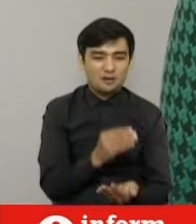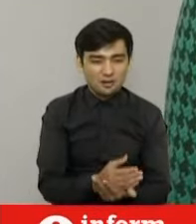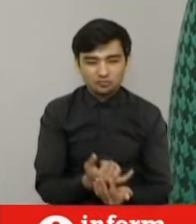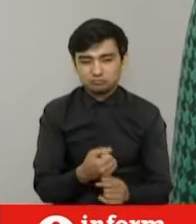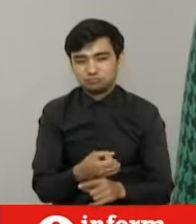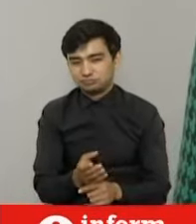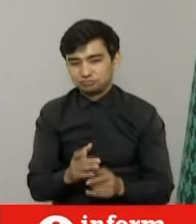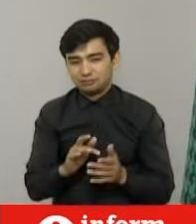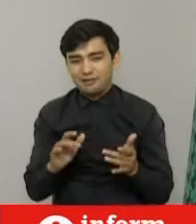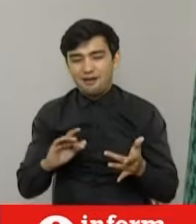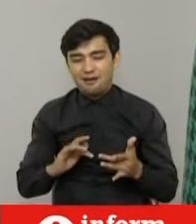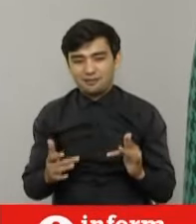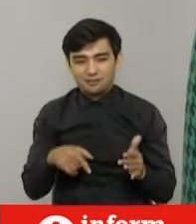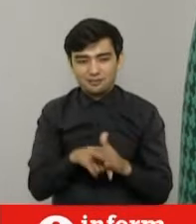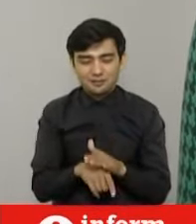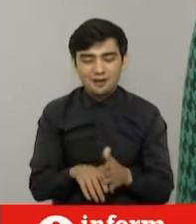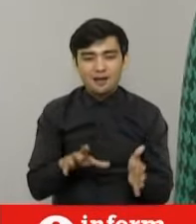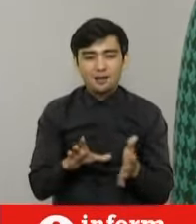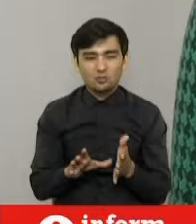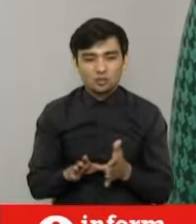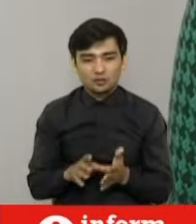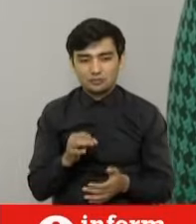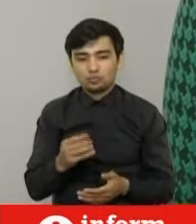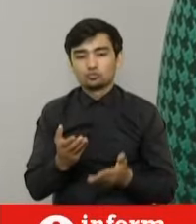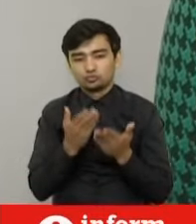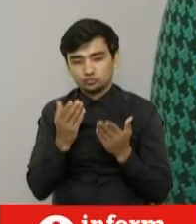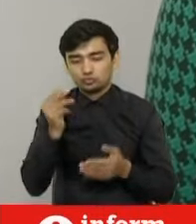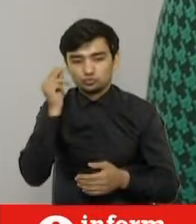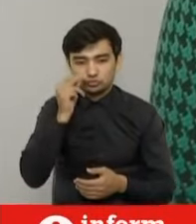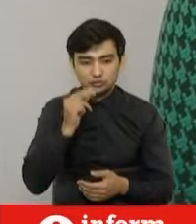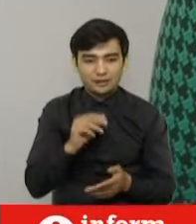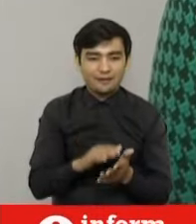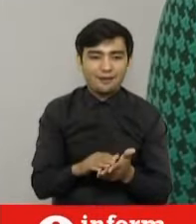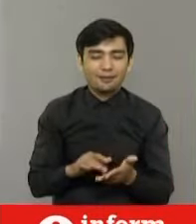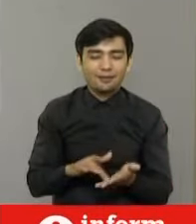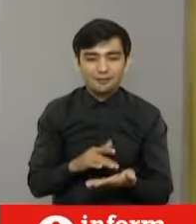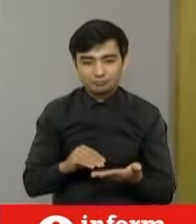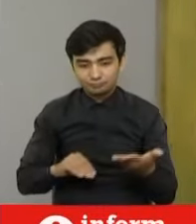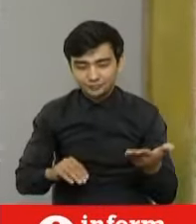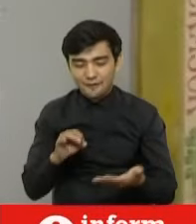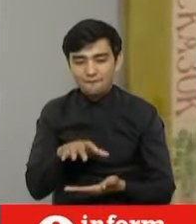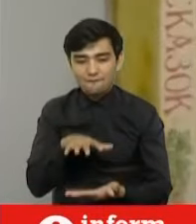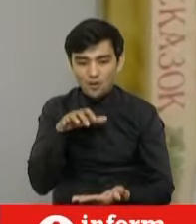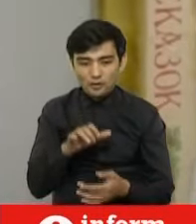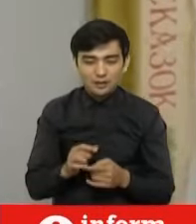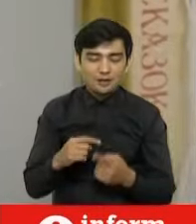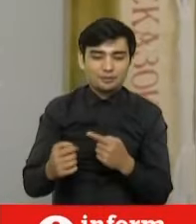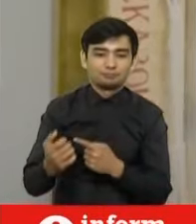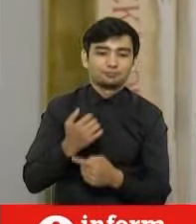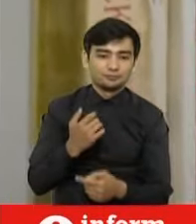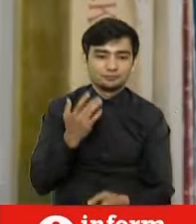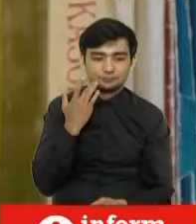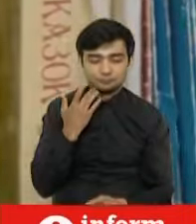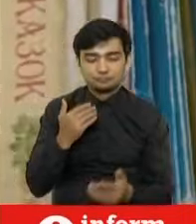Сол электронный вариантпен бағанағы оқып, дәптерлеріне жазып, фотоға түсіріп, бізге кері байланыс бере